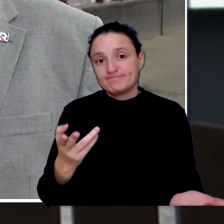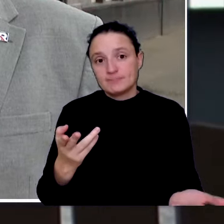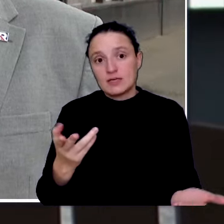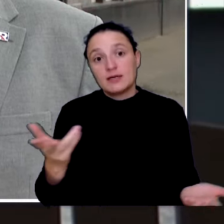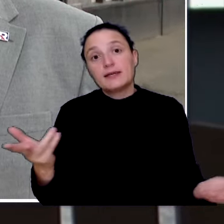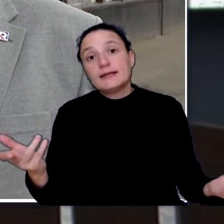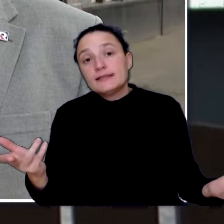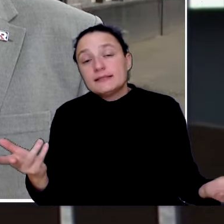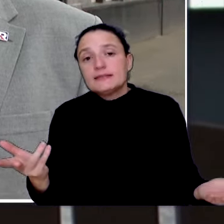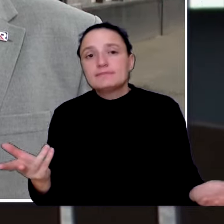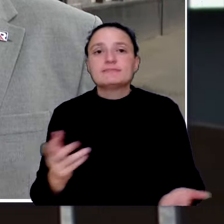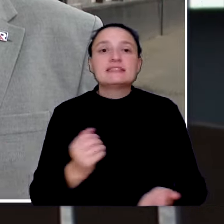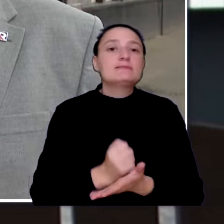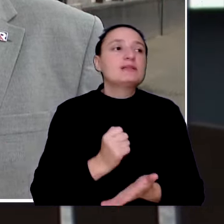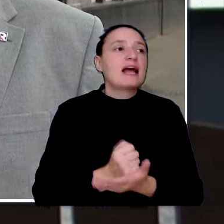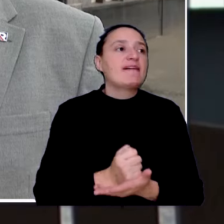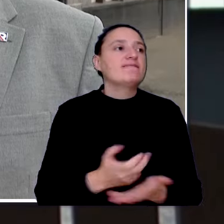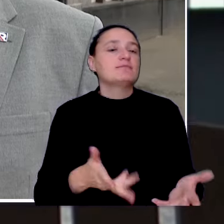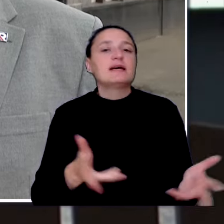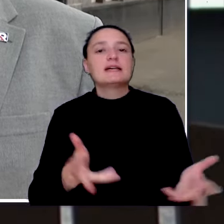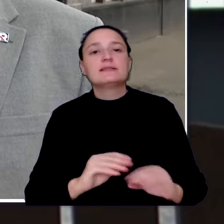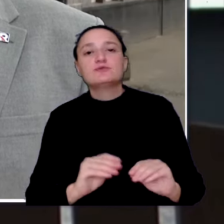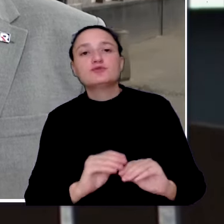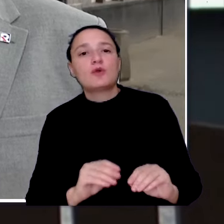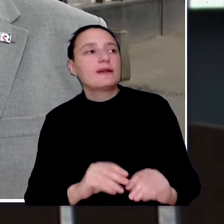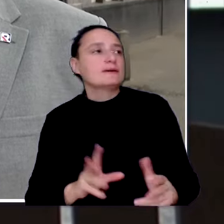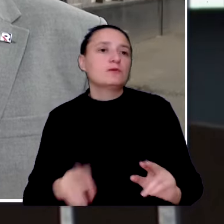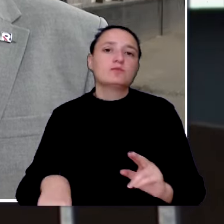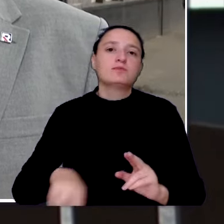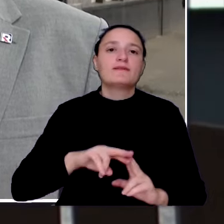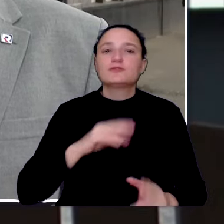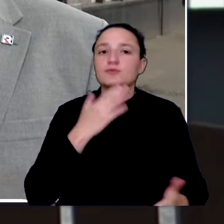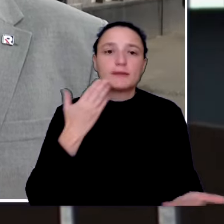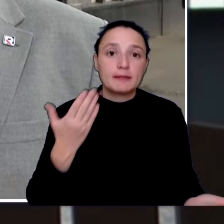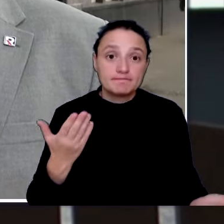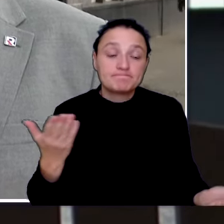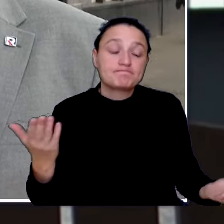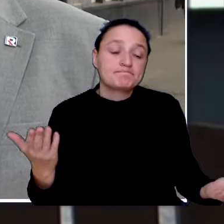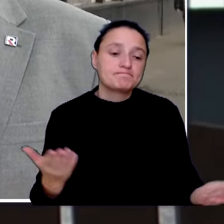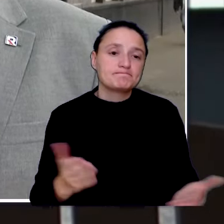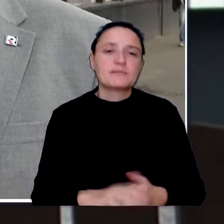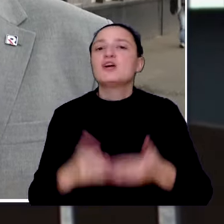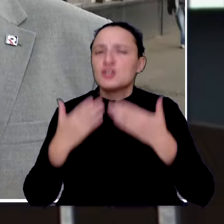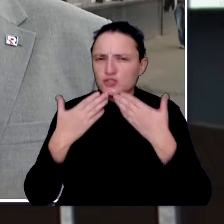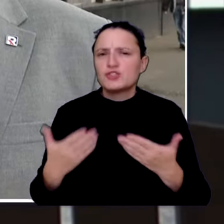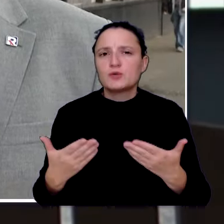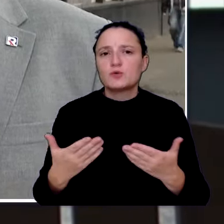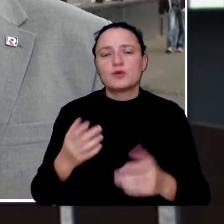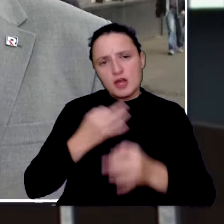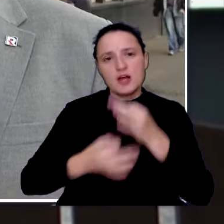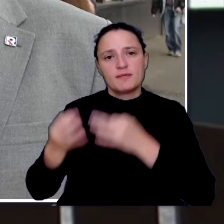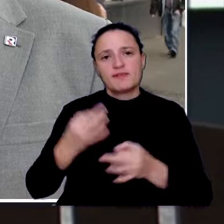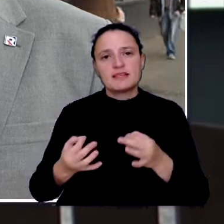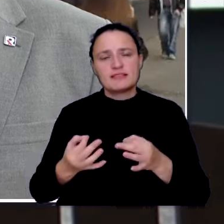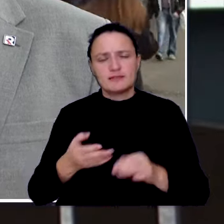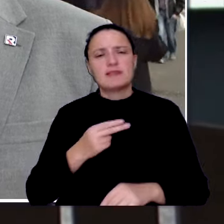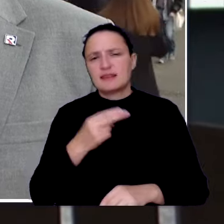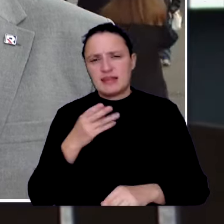na razie sprawy nie komentuje. No właśnie. Bardzo dziękuję ci za tą relację. My będziemy do tego